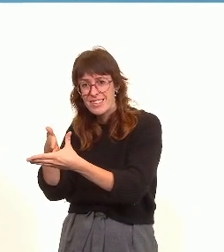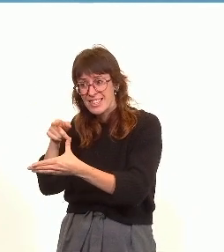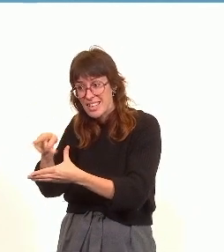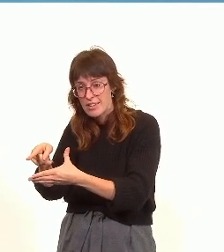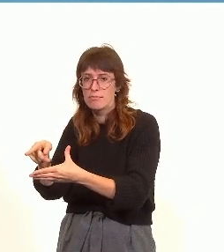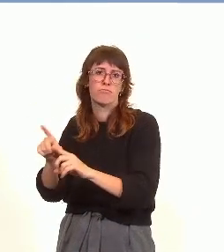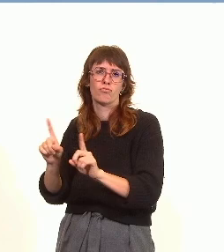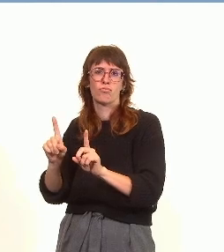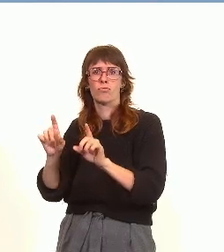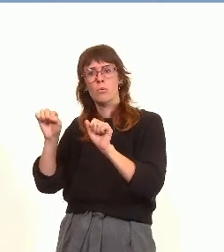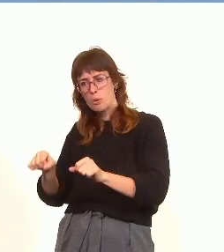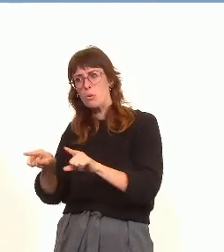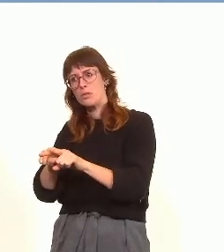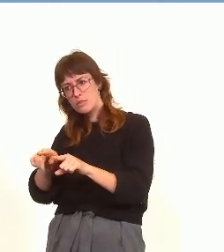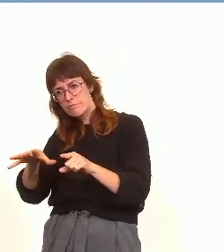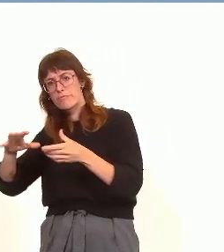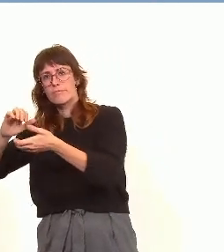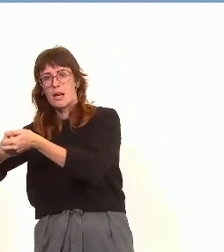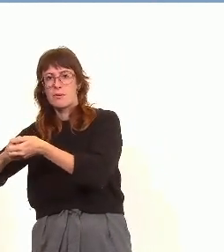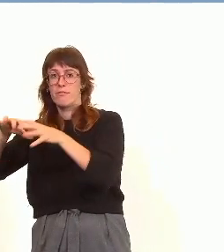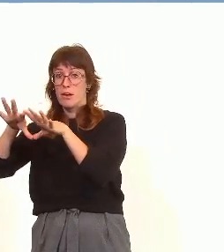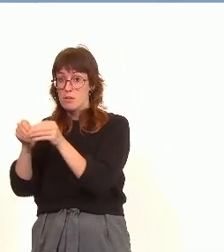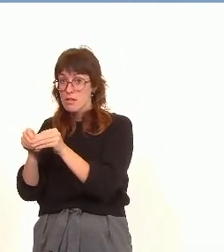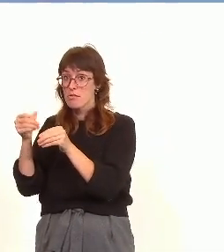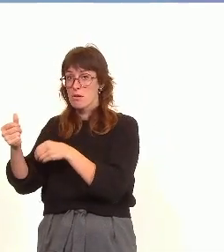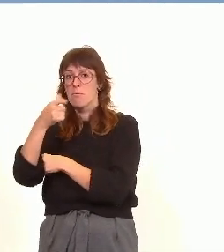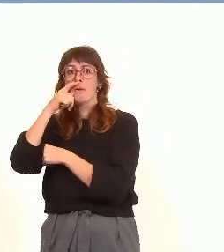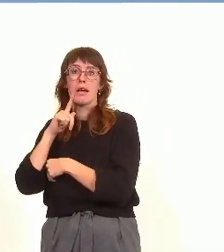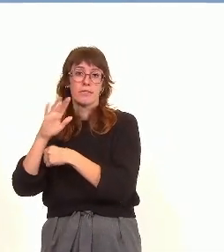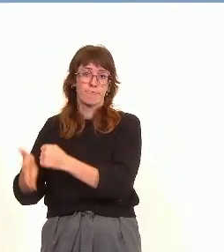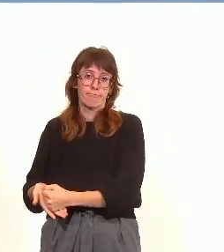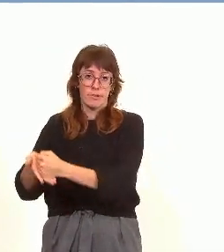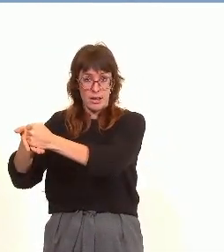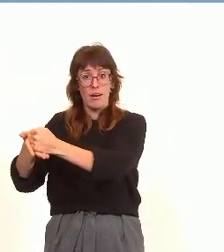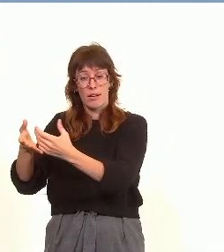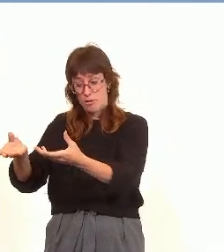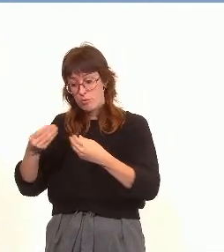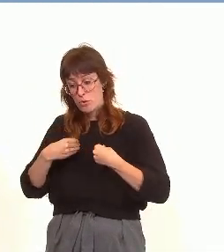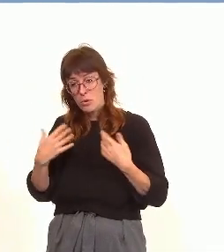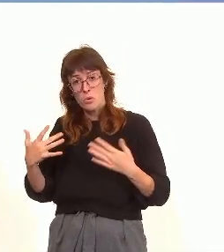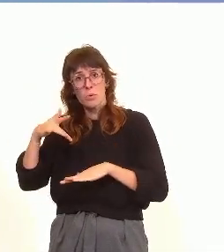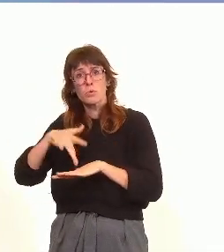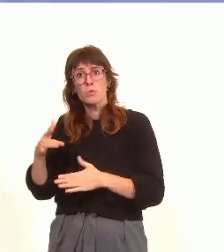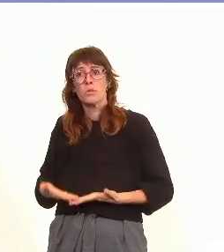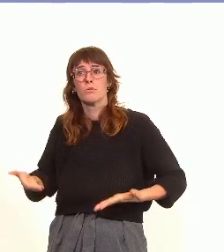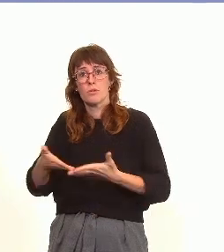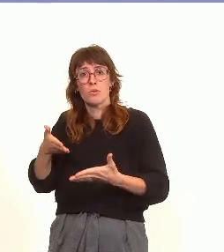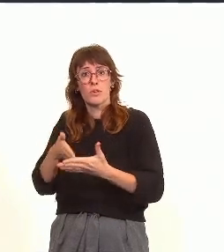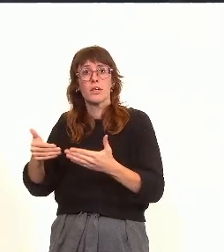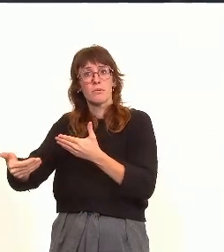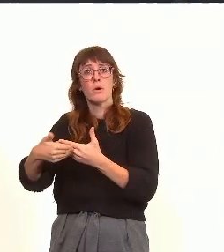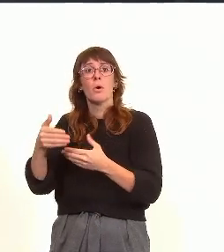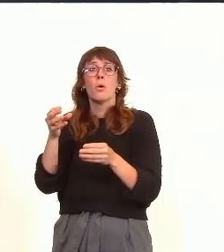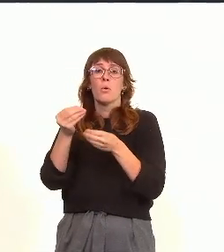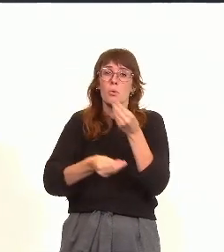parents peuvent aussi dire qu'ils sont concernés par la situation de handicap de leur enfant, et les professionnels du travail social peuvent aussi dire qu'ils